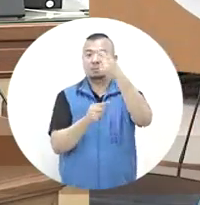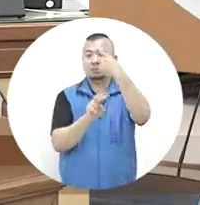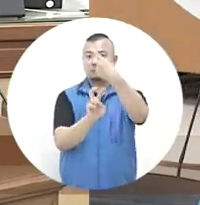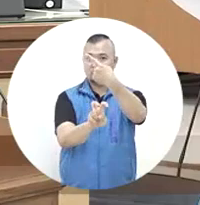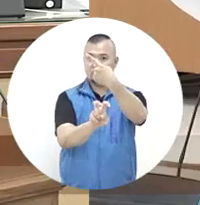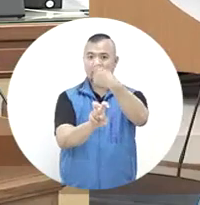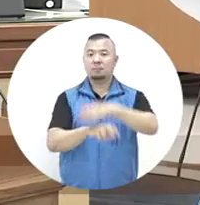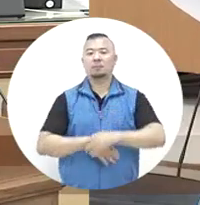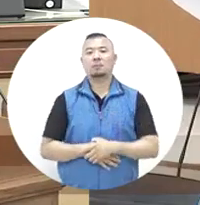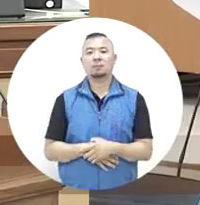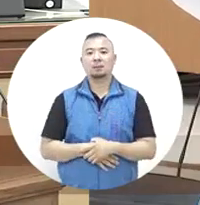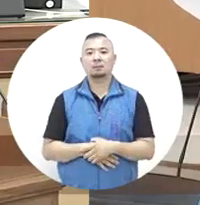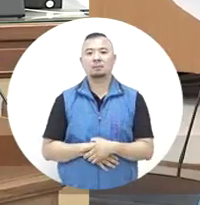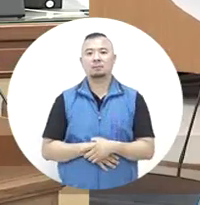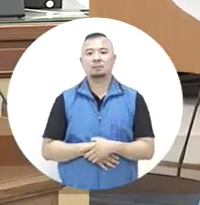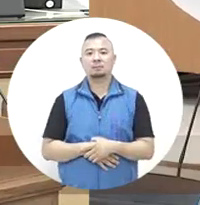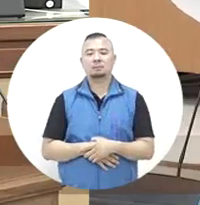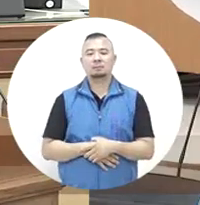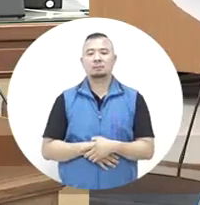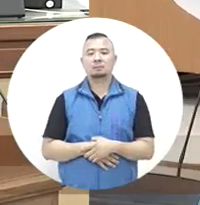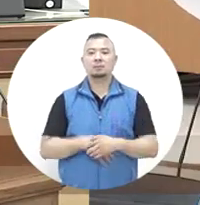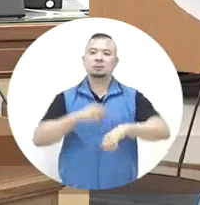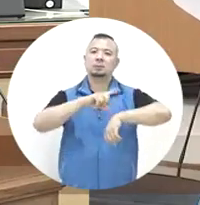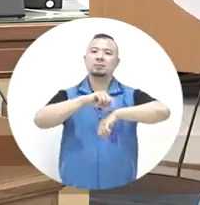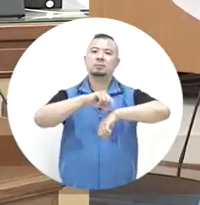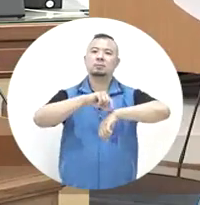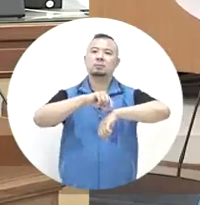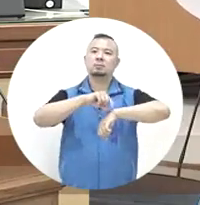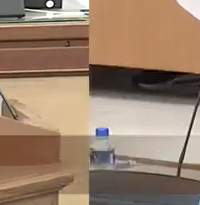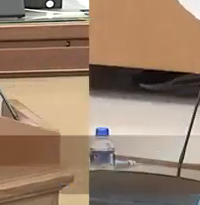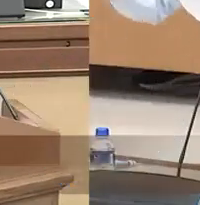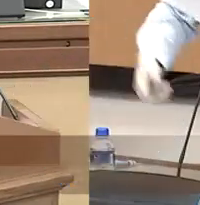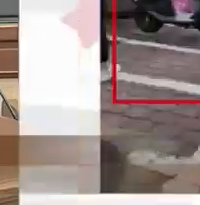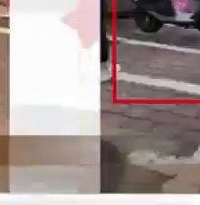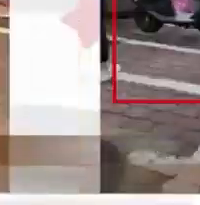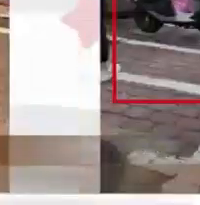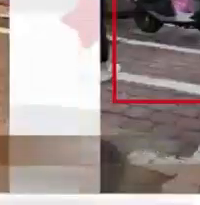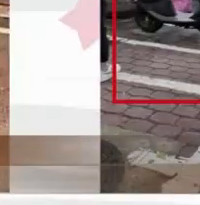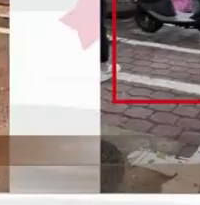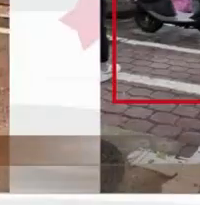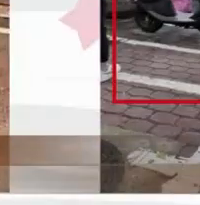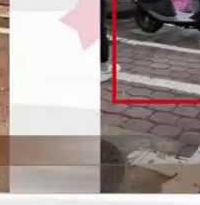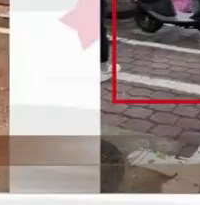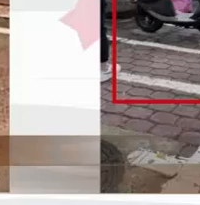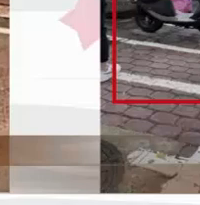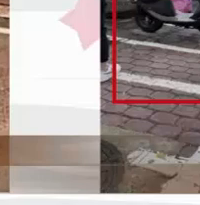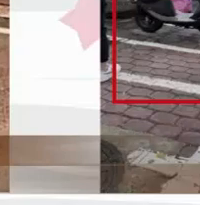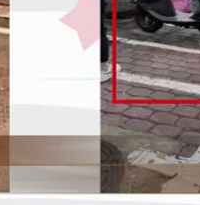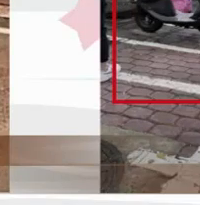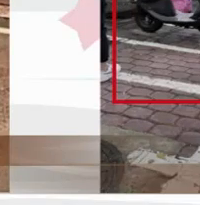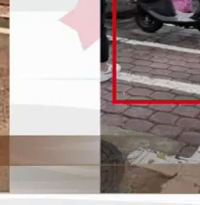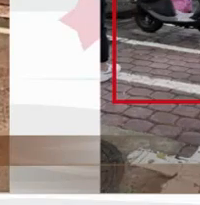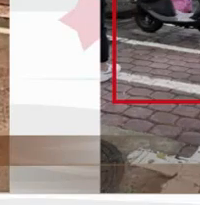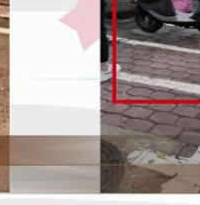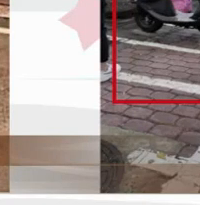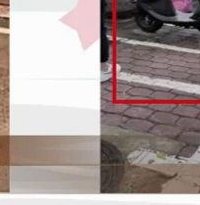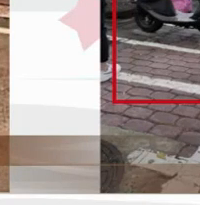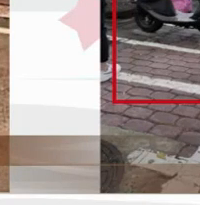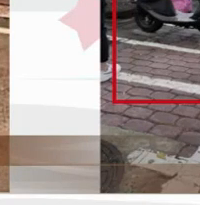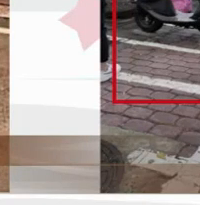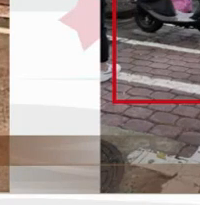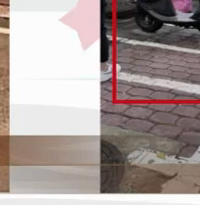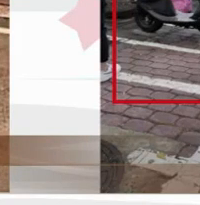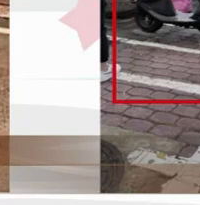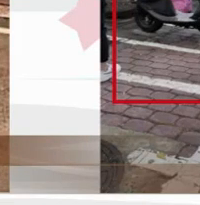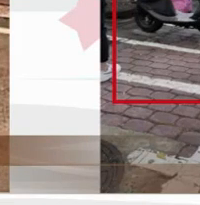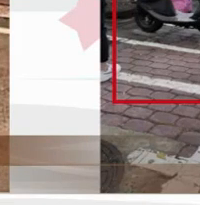这个时间啊哦，把它改成七点二十才开始收垃圾。齁，哦，啊七点二十才开始收垃圾，